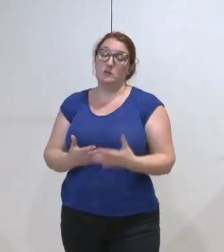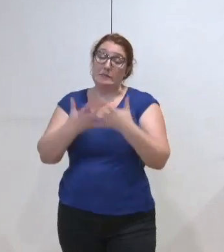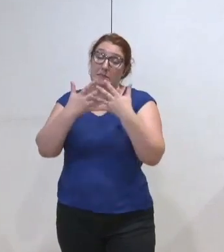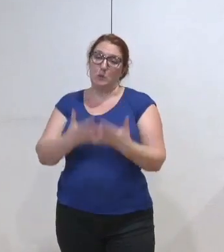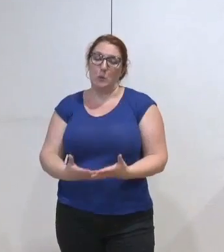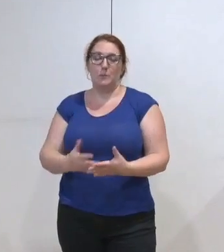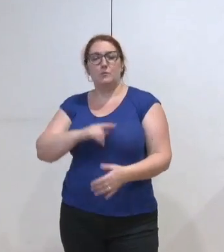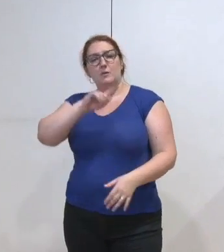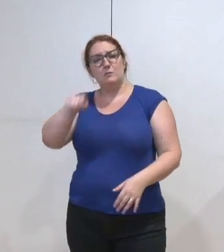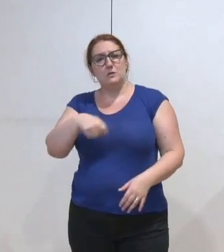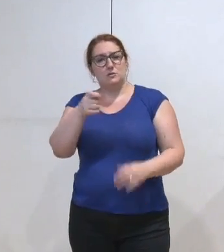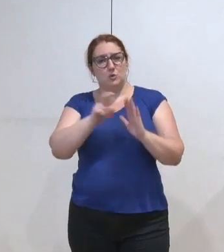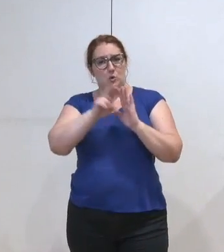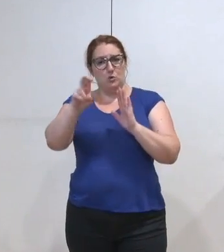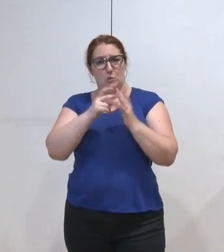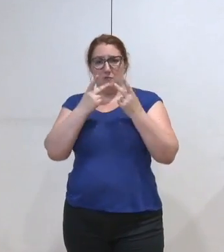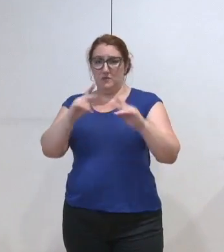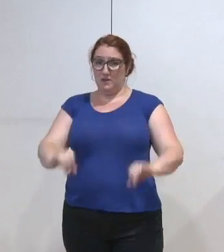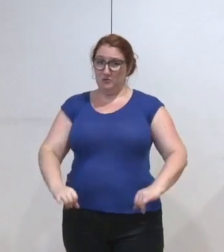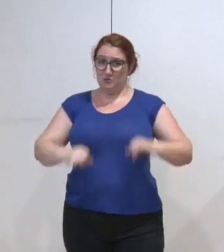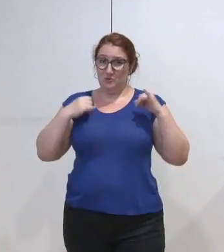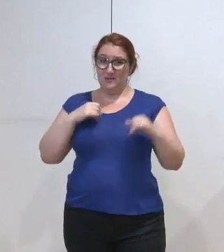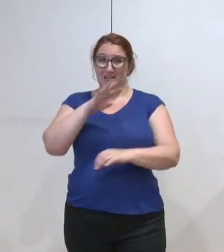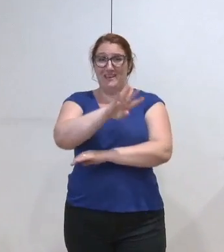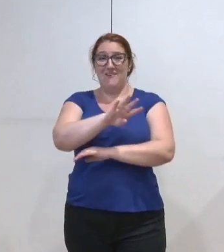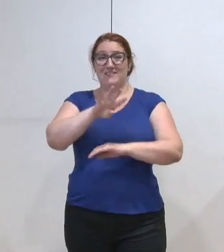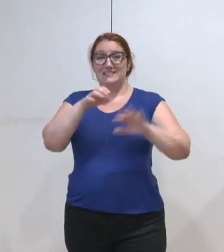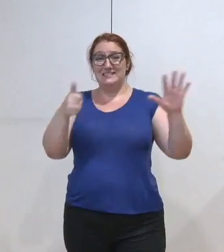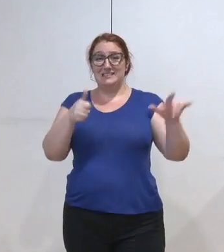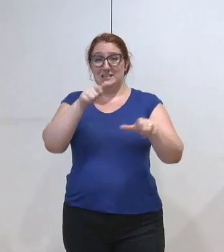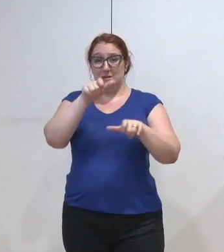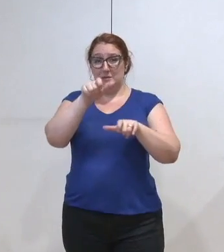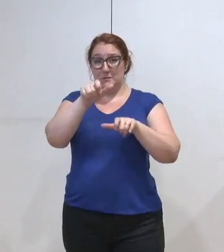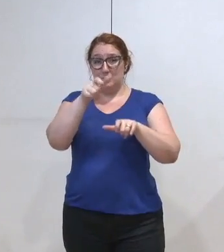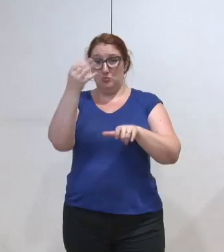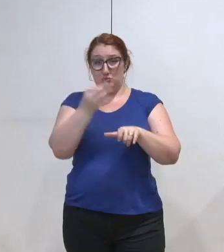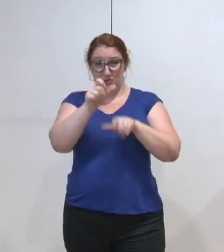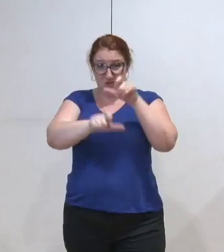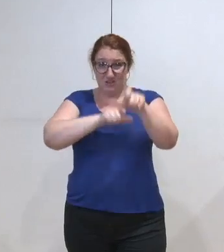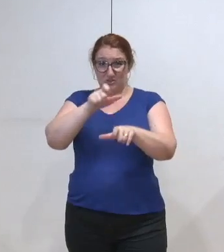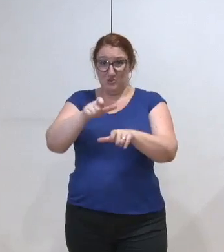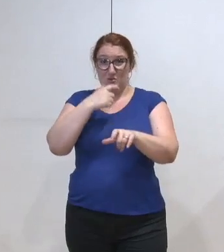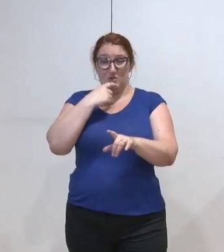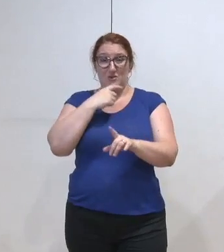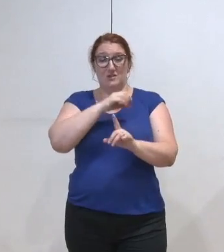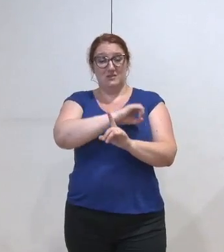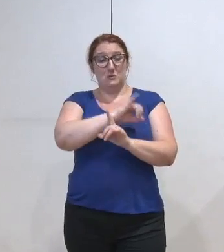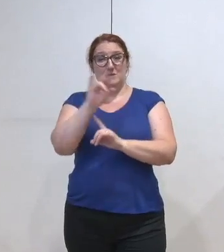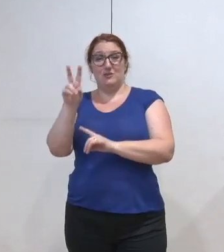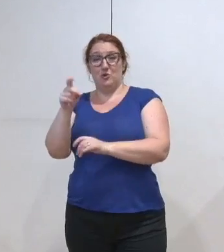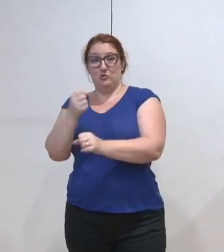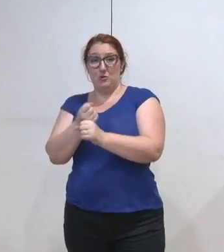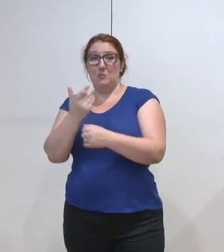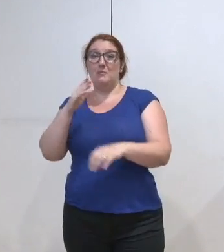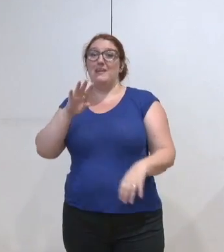jeune hein 46 % des habitants ont entre 0 et 30 ans mais 20 % ont plus de 60 et ce taux-là est en